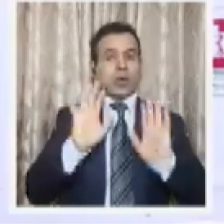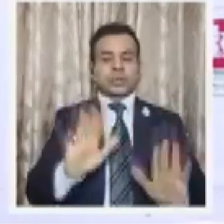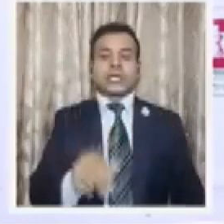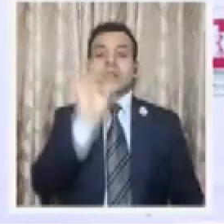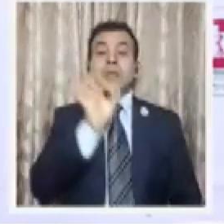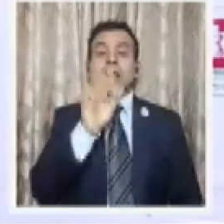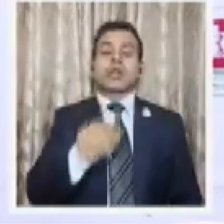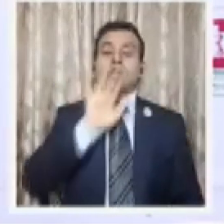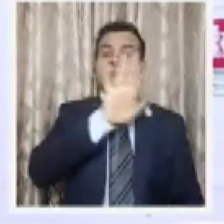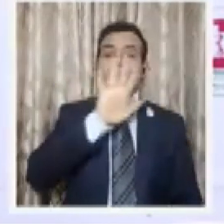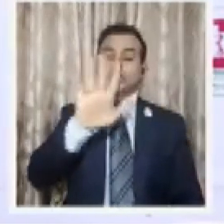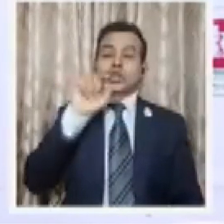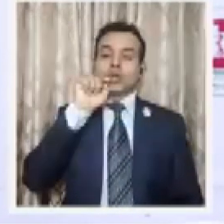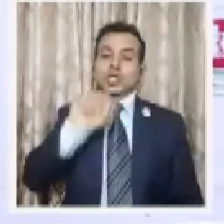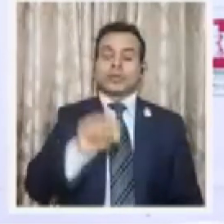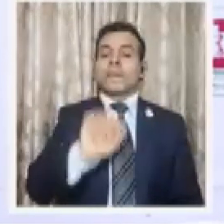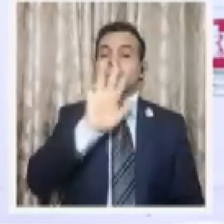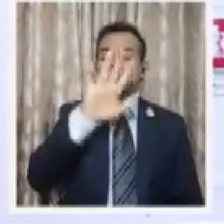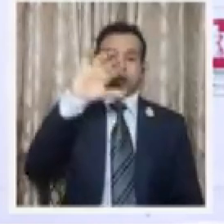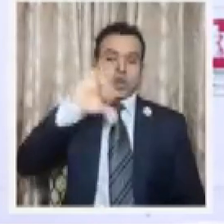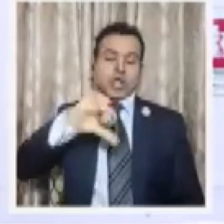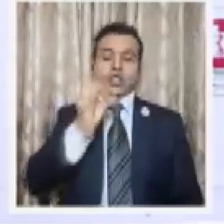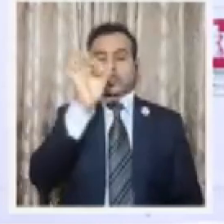1,27,414 জন। শনাক্ত বিবেচনায় সুস্থতার হার